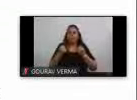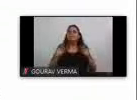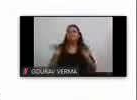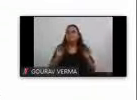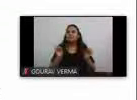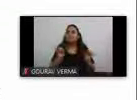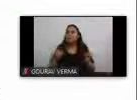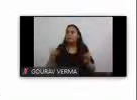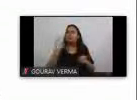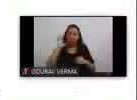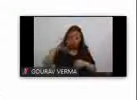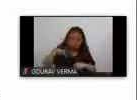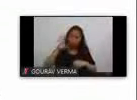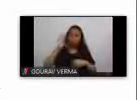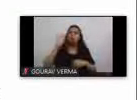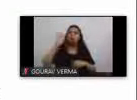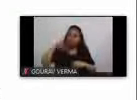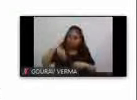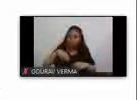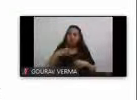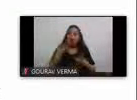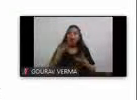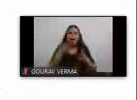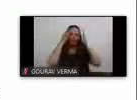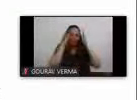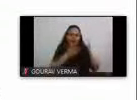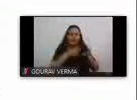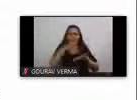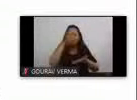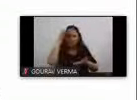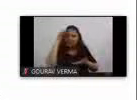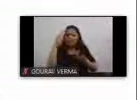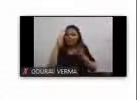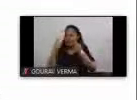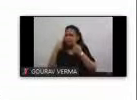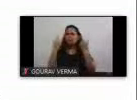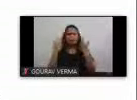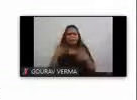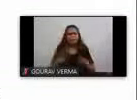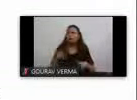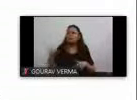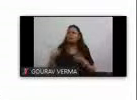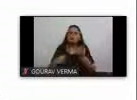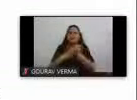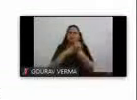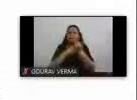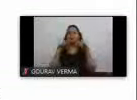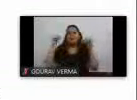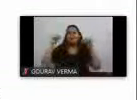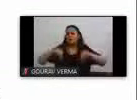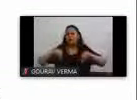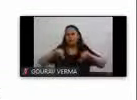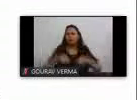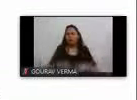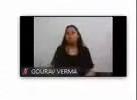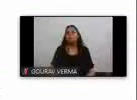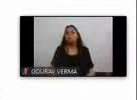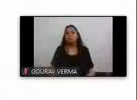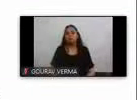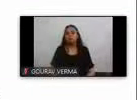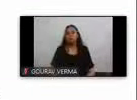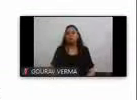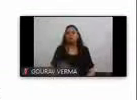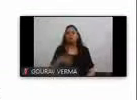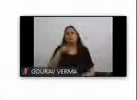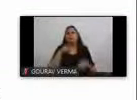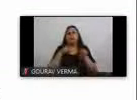use aur visual stimulations jo ho raha hai wo nahi ho payega. Aap ek example main de sakte ho, aap khud apne aap आपके